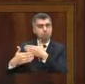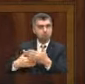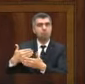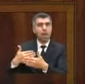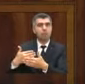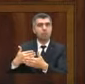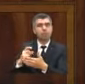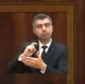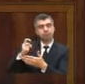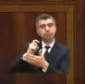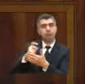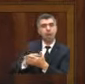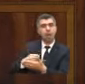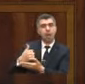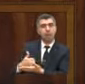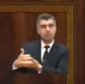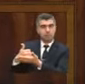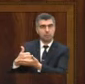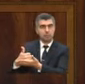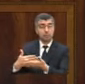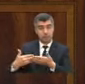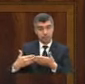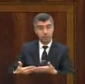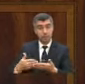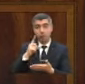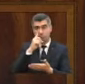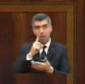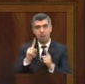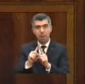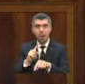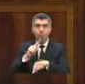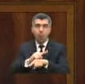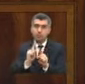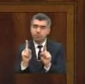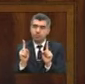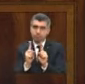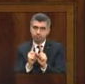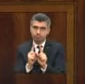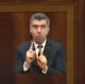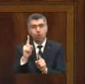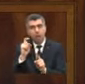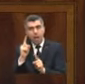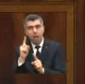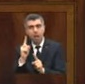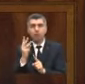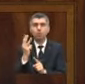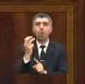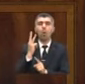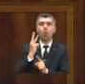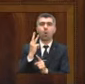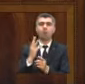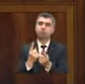نظام التغطيه الصحيه. دابا الآن غادين في اتجاه تقليص هذه المدة، إما إلى شهر أو إلى 3 أشهر. غادي